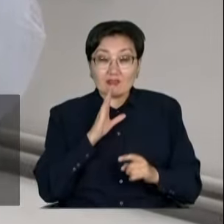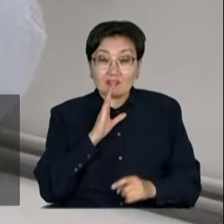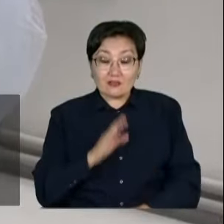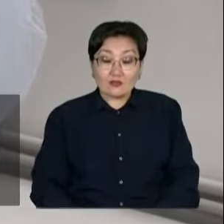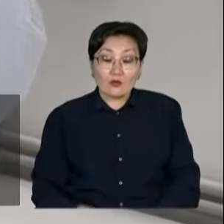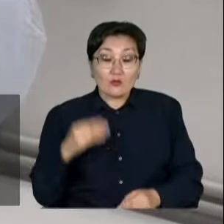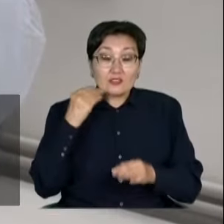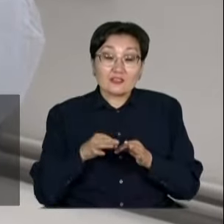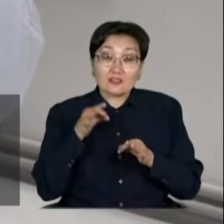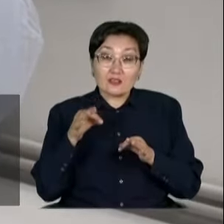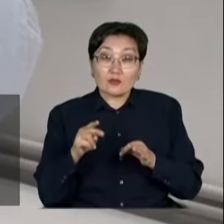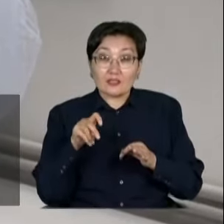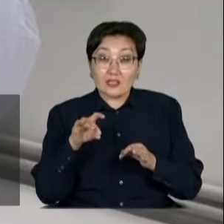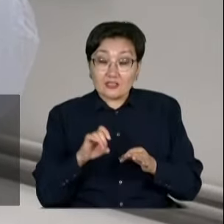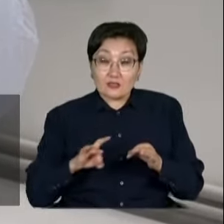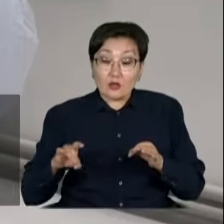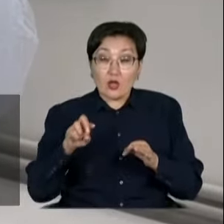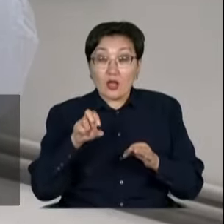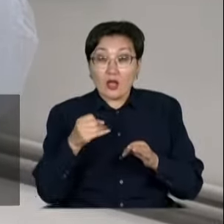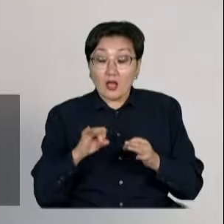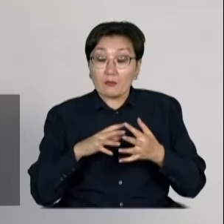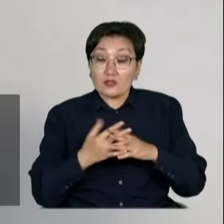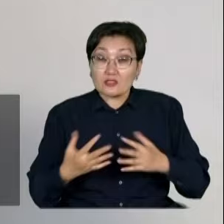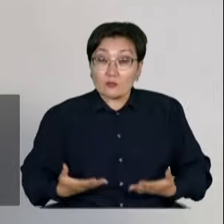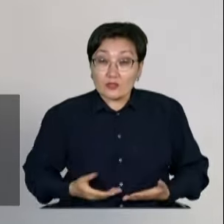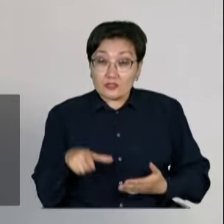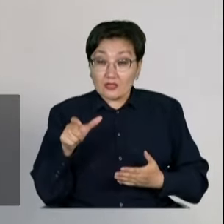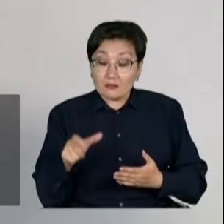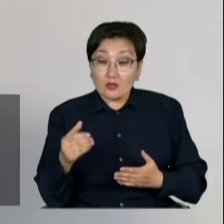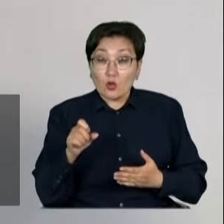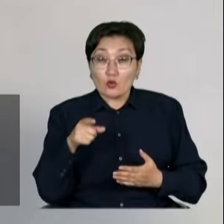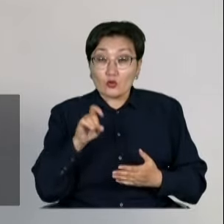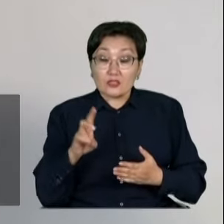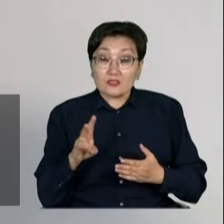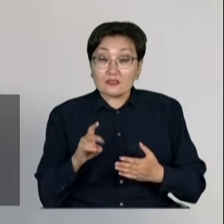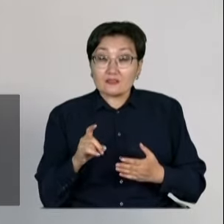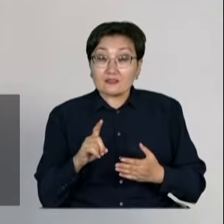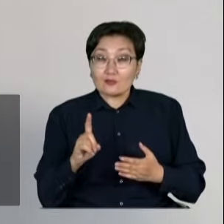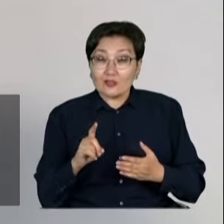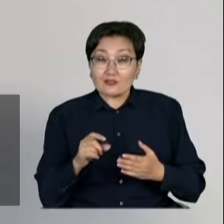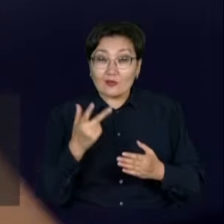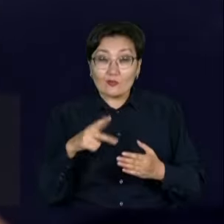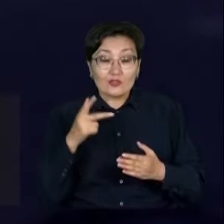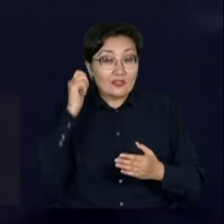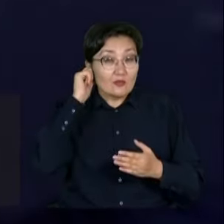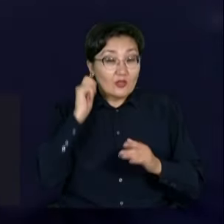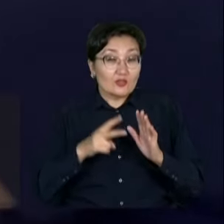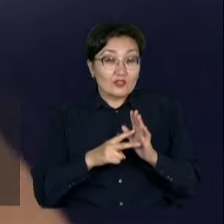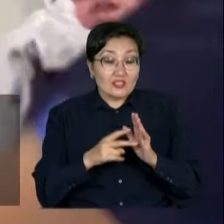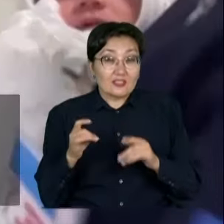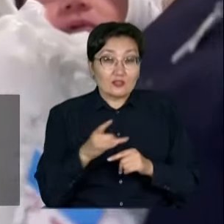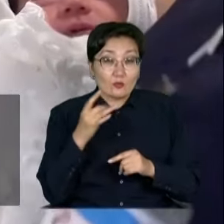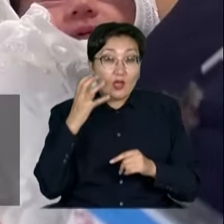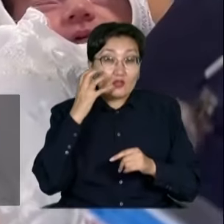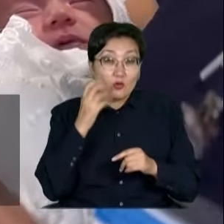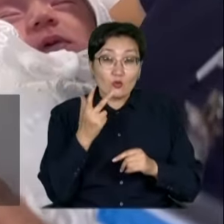Бұл Түркістан облысы Келес ауданы Абай ауылының тұрғыны Гүлназымның жасар 33 жастағы келіншек 7-ші рет құрсақ көтеріп